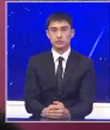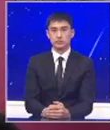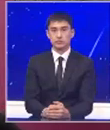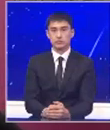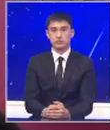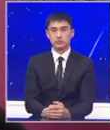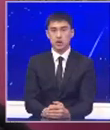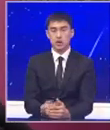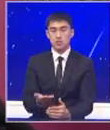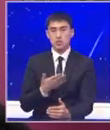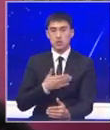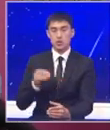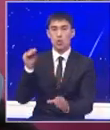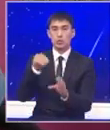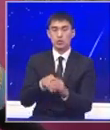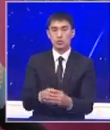қосыламын.